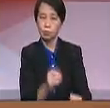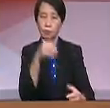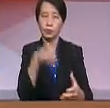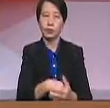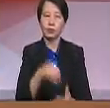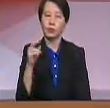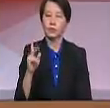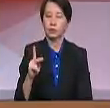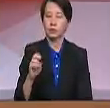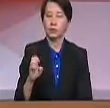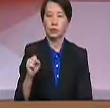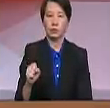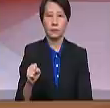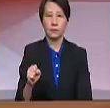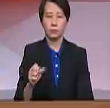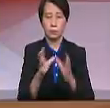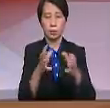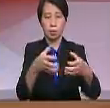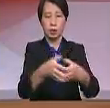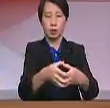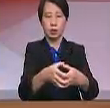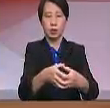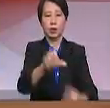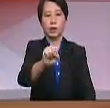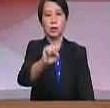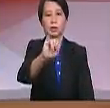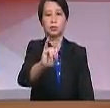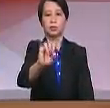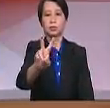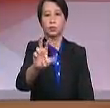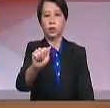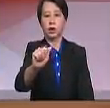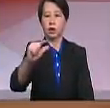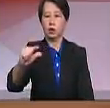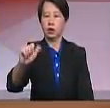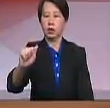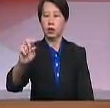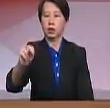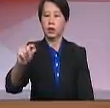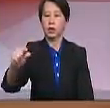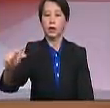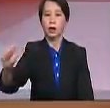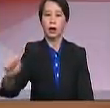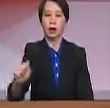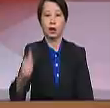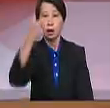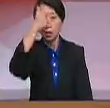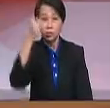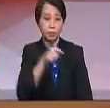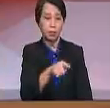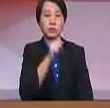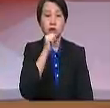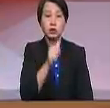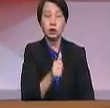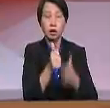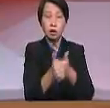dalam kes kluster Siwa Gangga yang tidak mematuhi peraturan